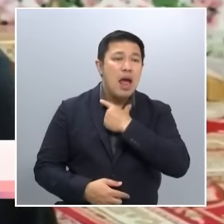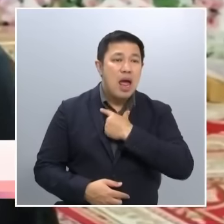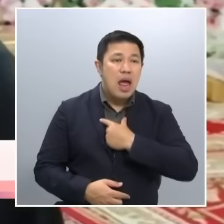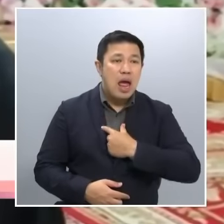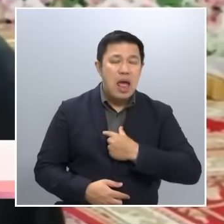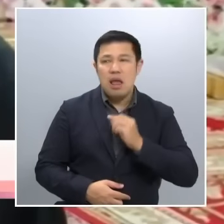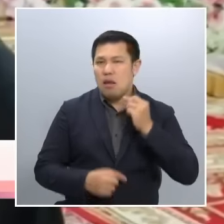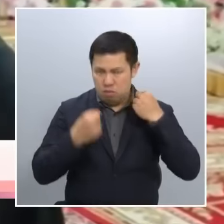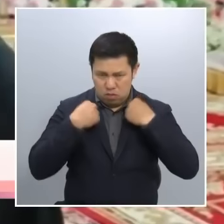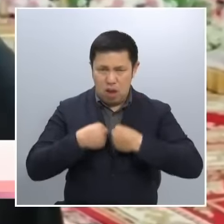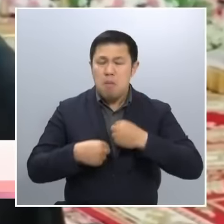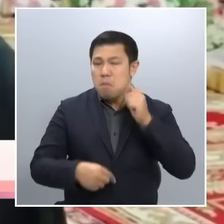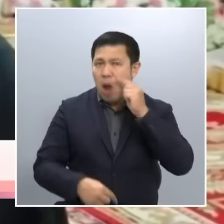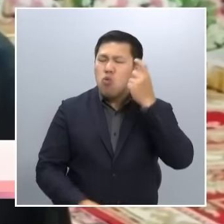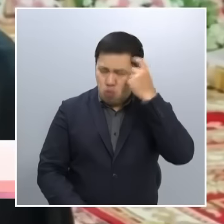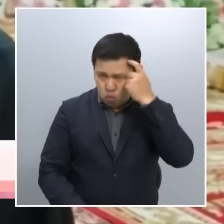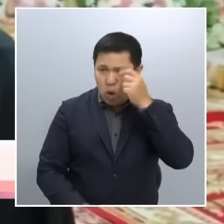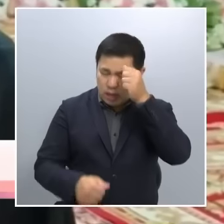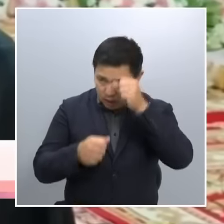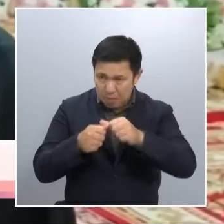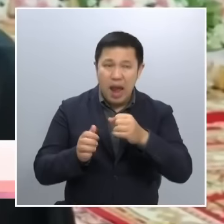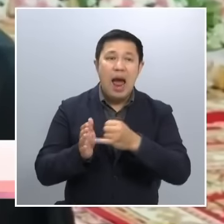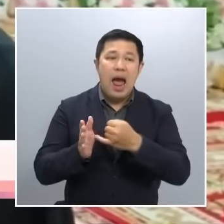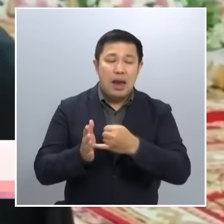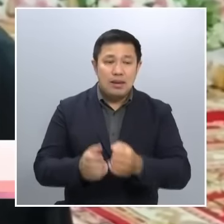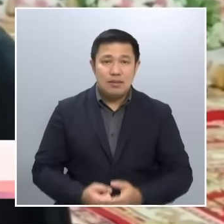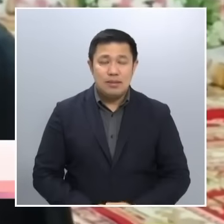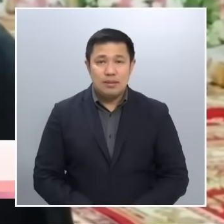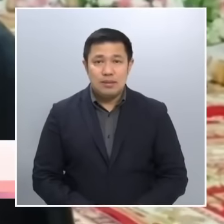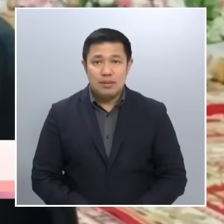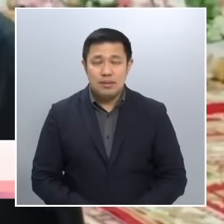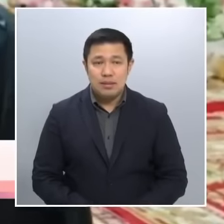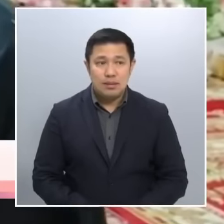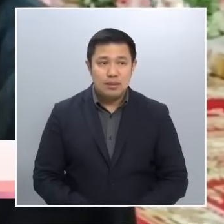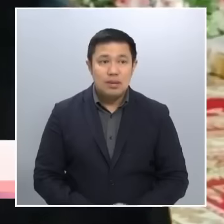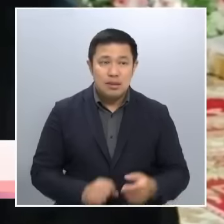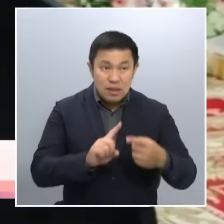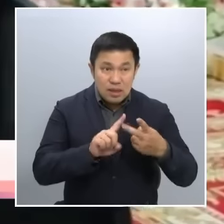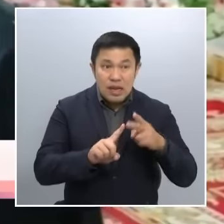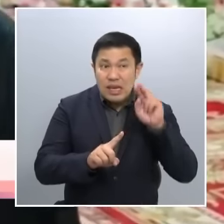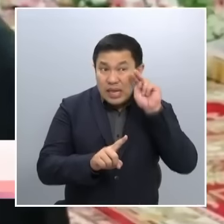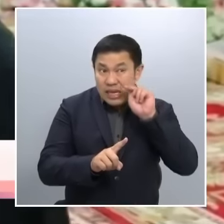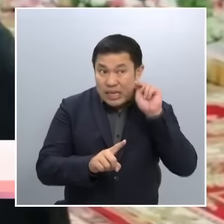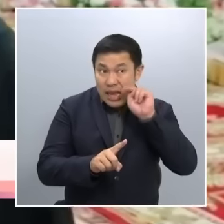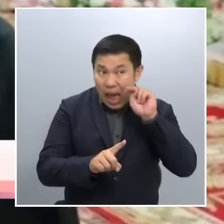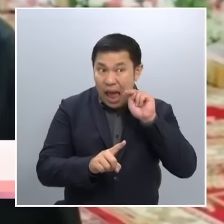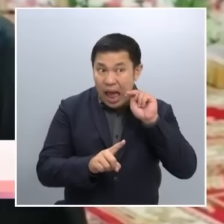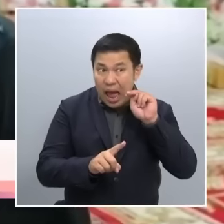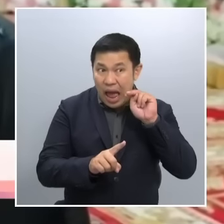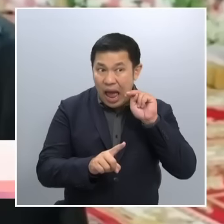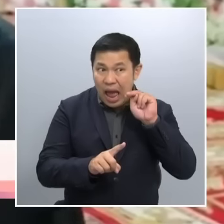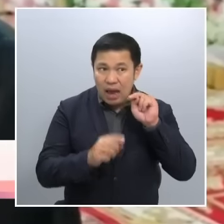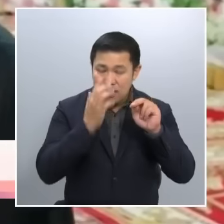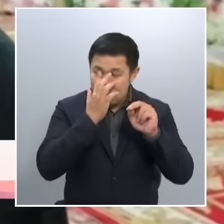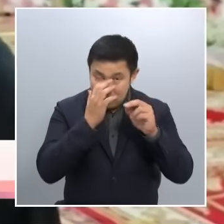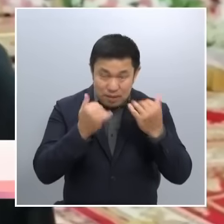ที่เขาก็เลยจำง่าย น่าจะแม่ละสิ น้าอีกคนหนึ่งครับน้าชื่อสุนีจุนพรมยังที่จะขึ้นตอนเช้านะ